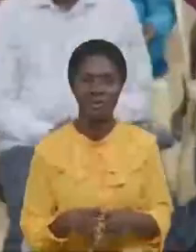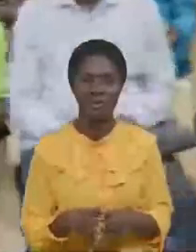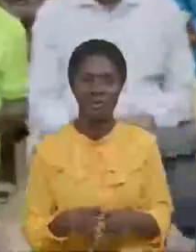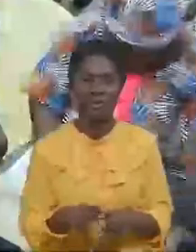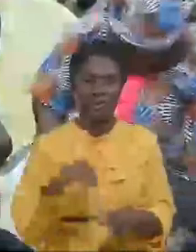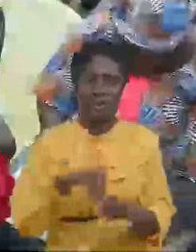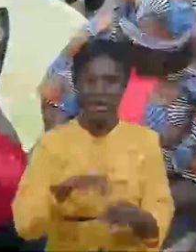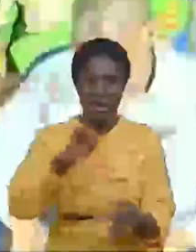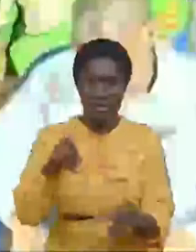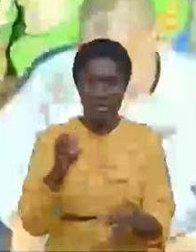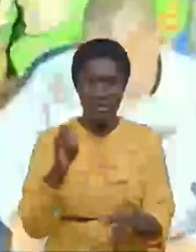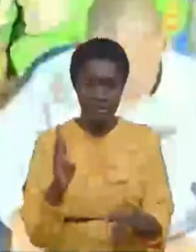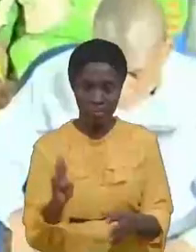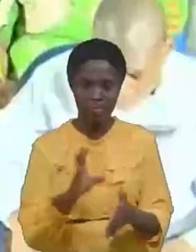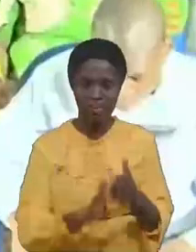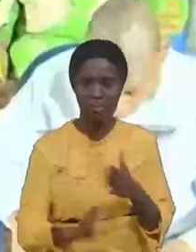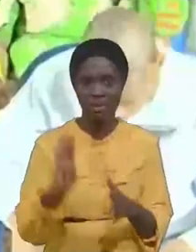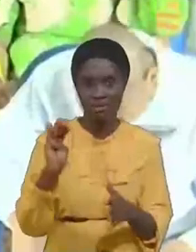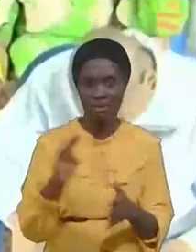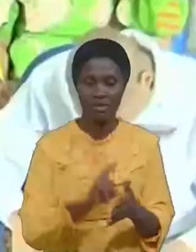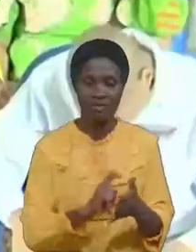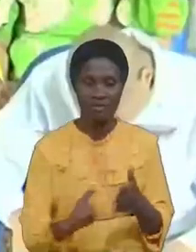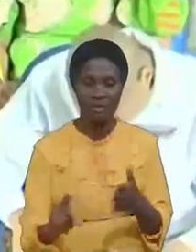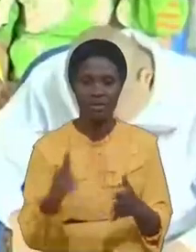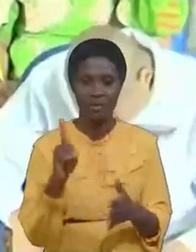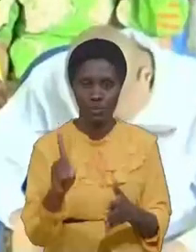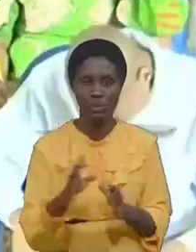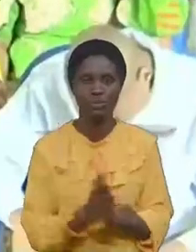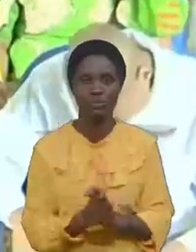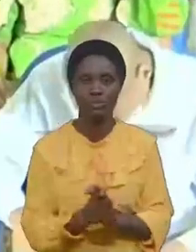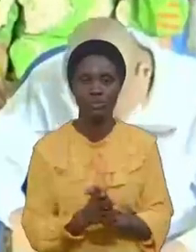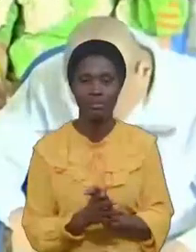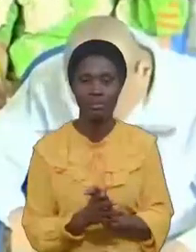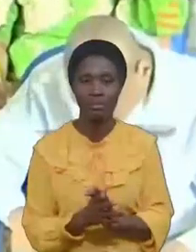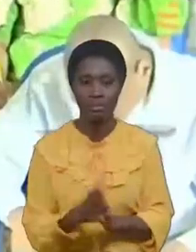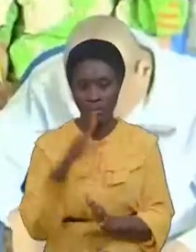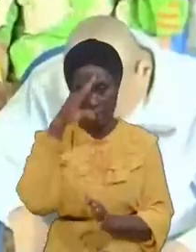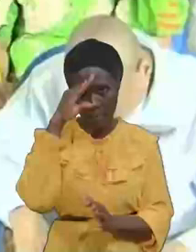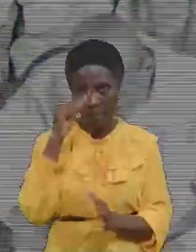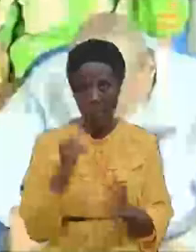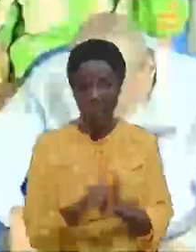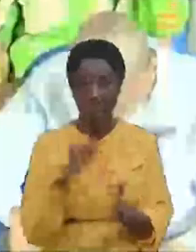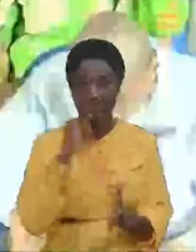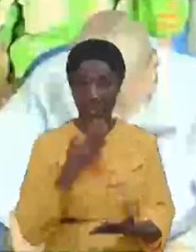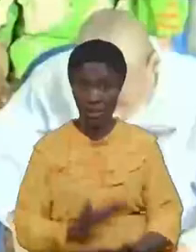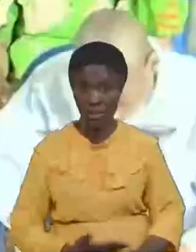Job 14, verset 1. L'homme né de la